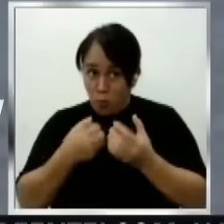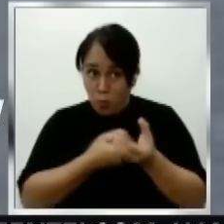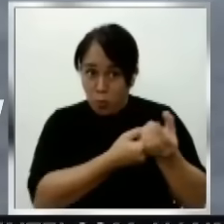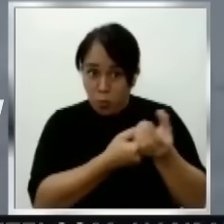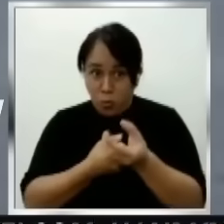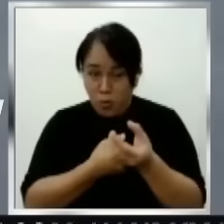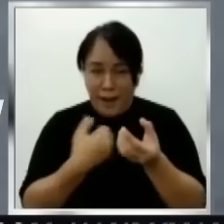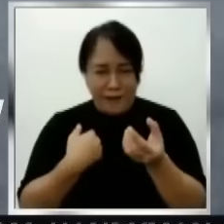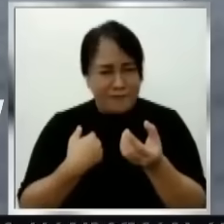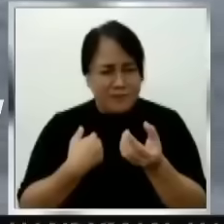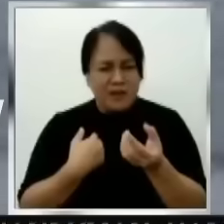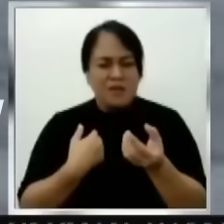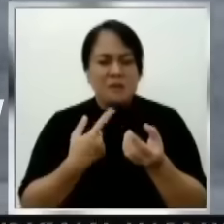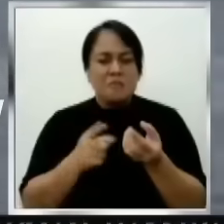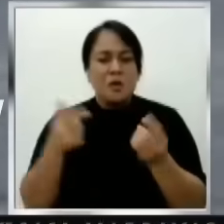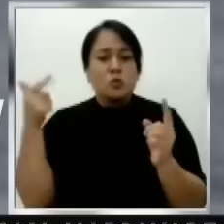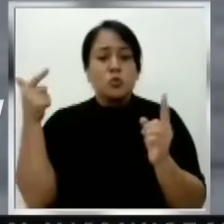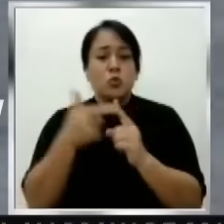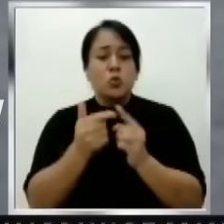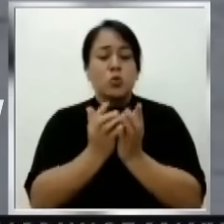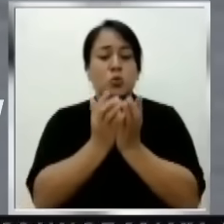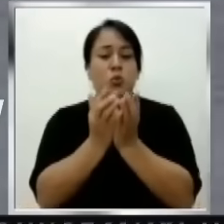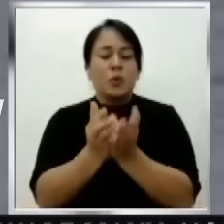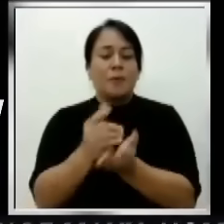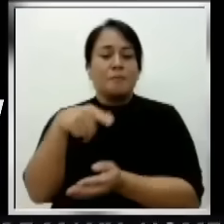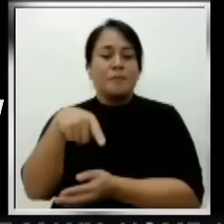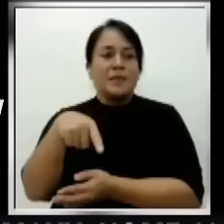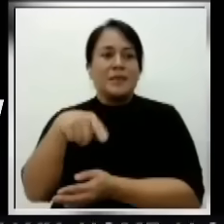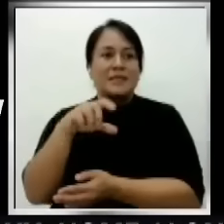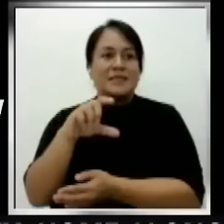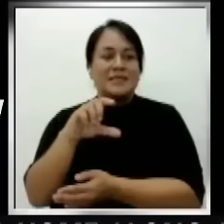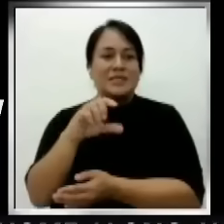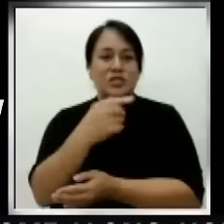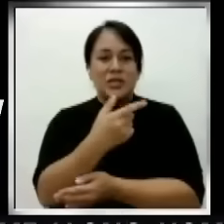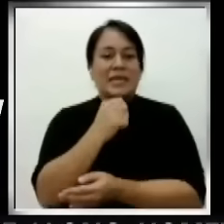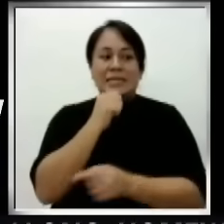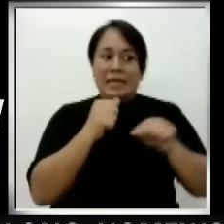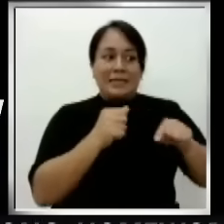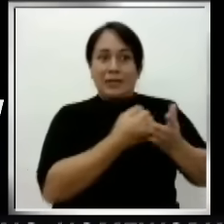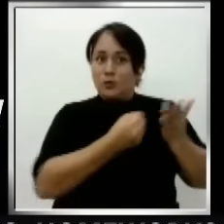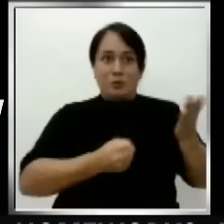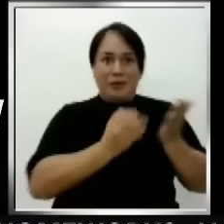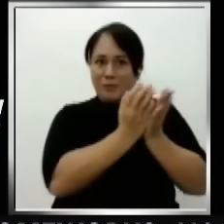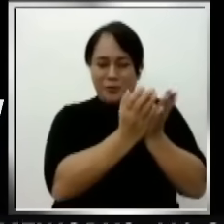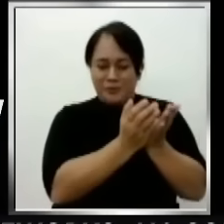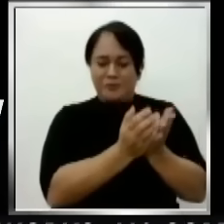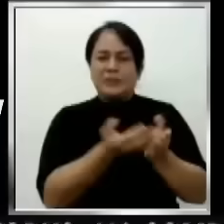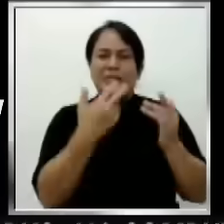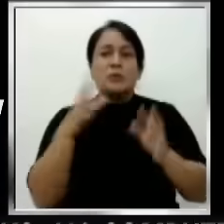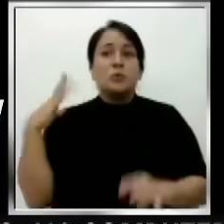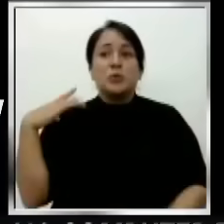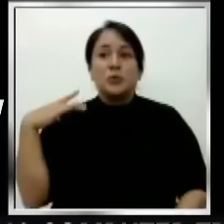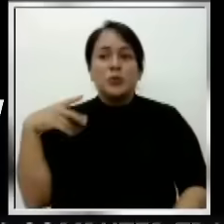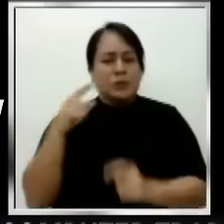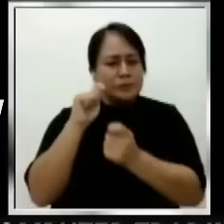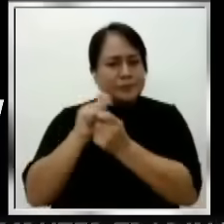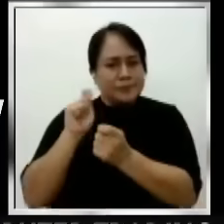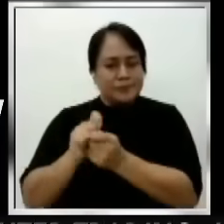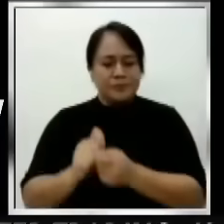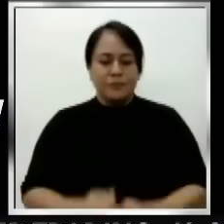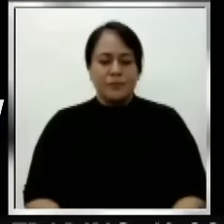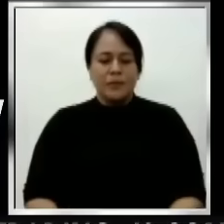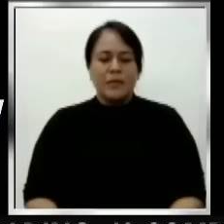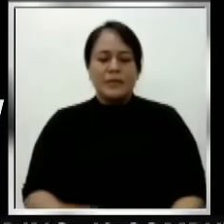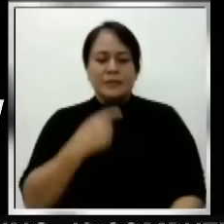ang tinarget ay ang barko ng Coast Guard at hindi ang mga supply boats. Hinihintay pa ang detalye nito. Ayon din sa isang